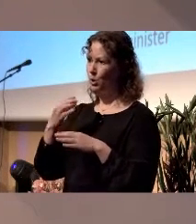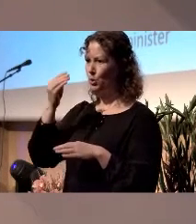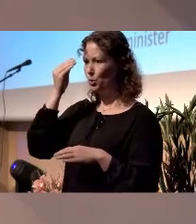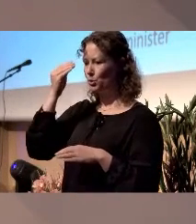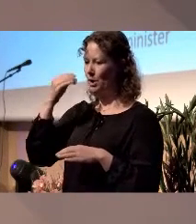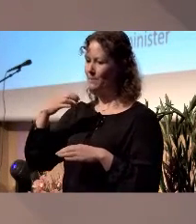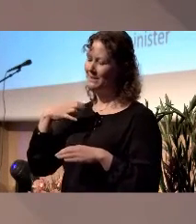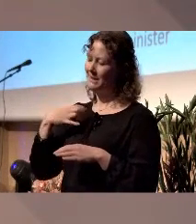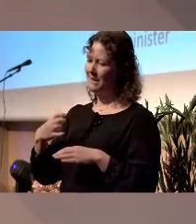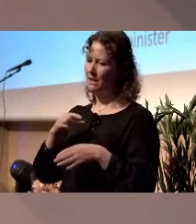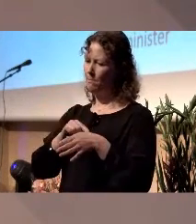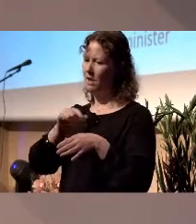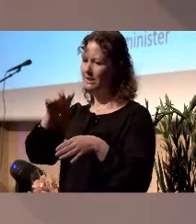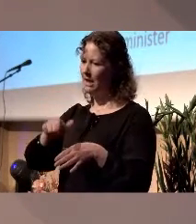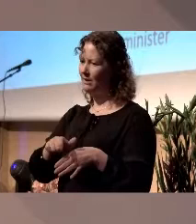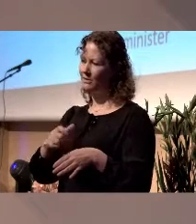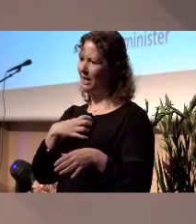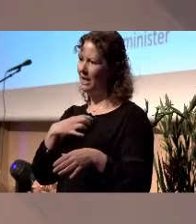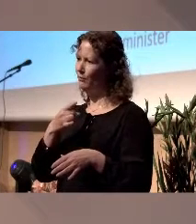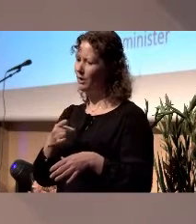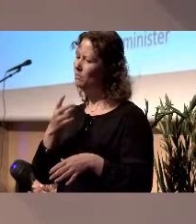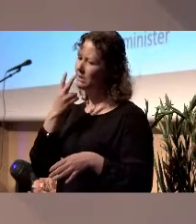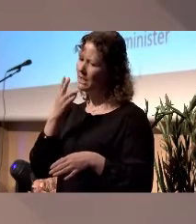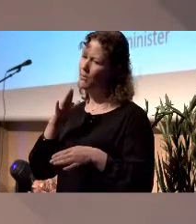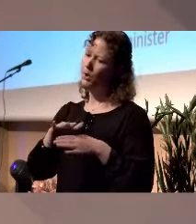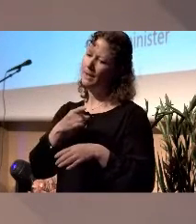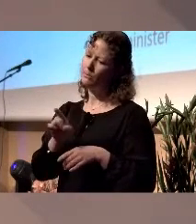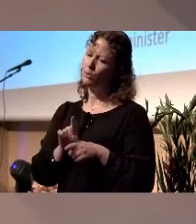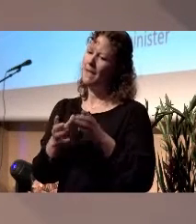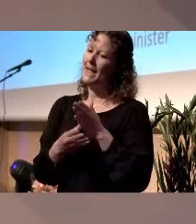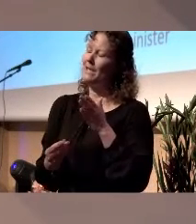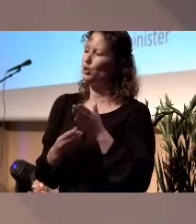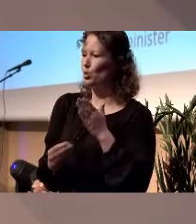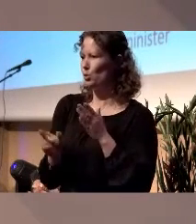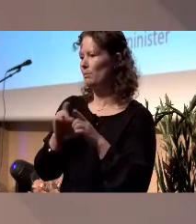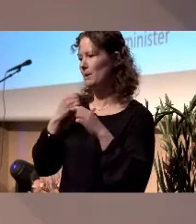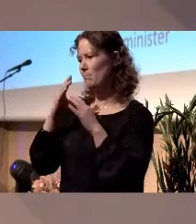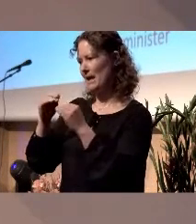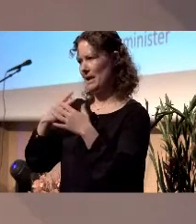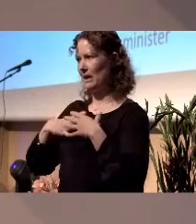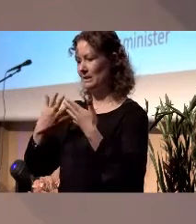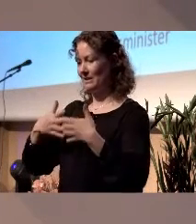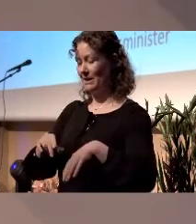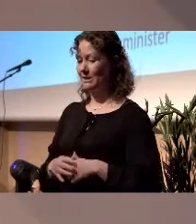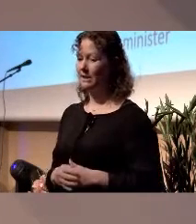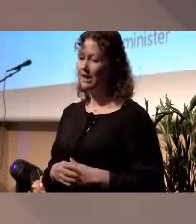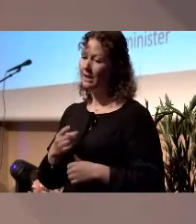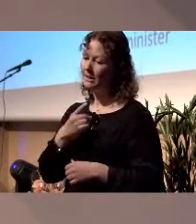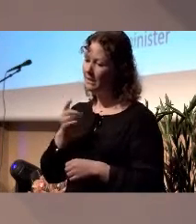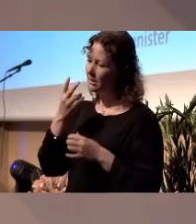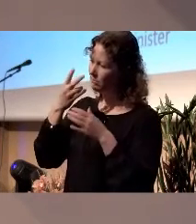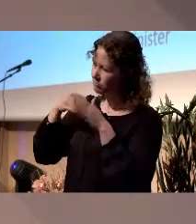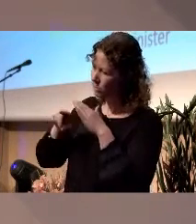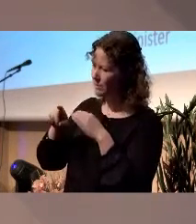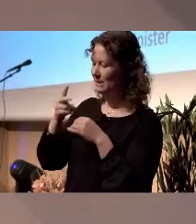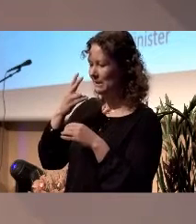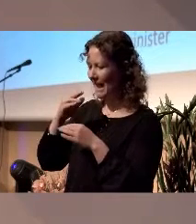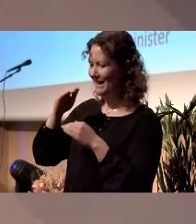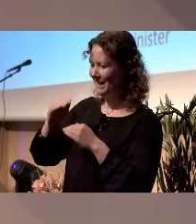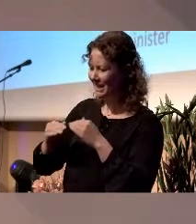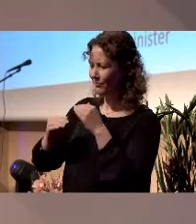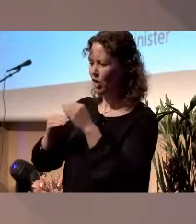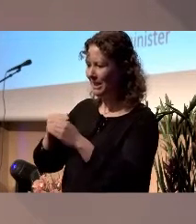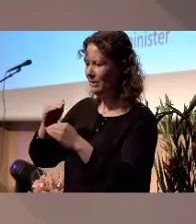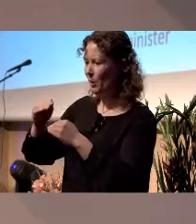se på det som en ressurs på utviklingen av et bedre helsevesen. Trinn for trinn kan de sette seg inn i fordeler og ulemper ved ulike